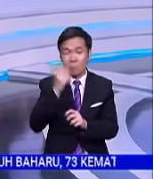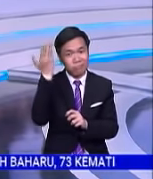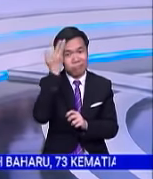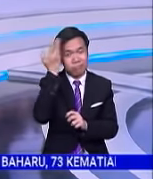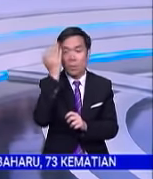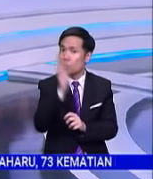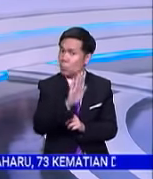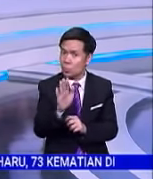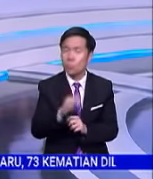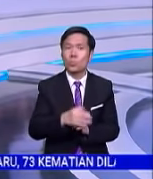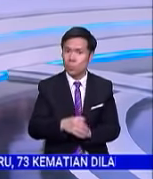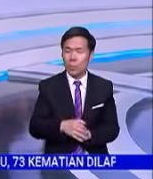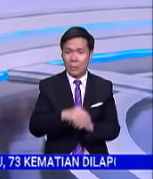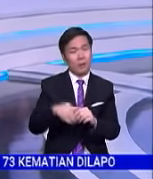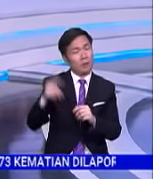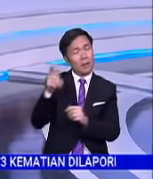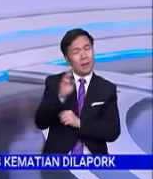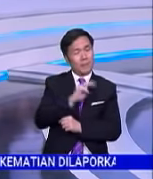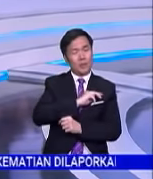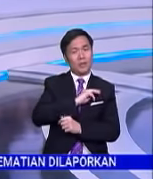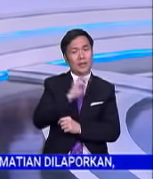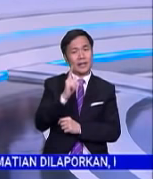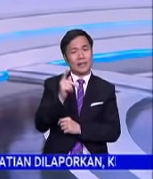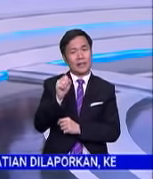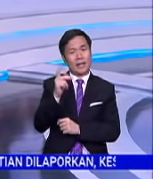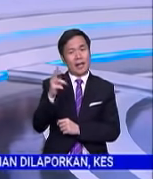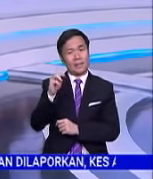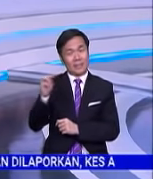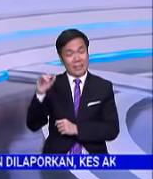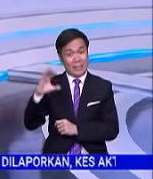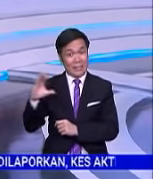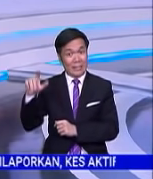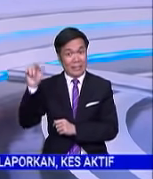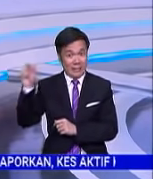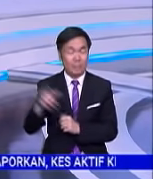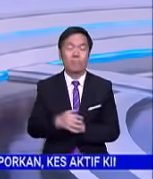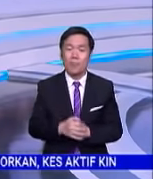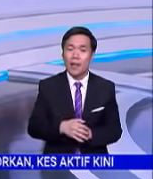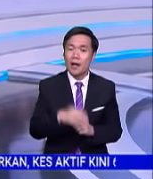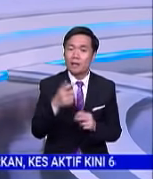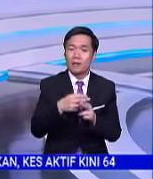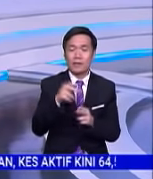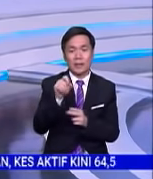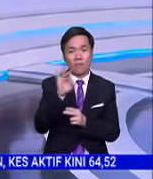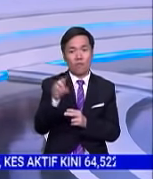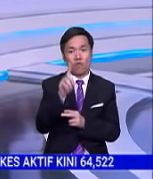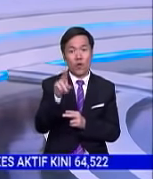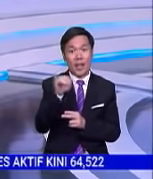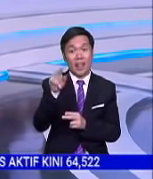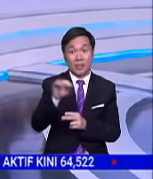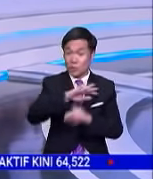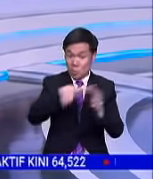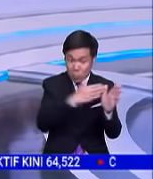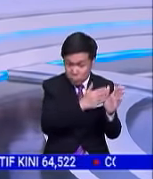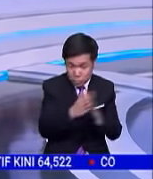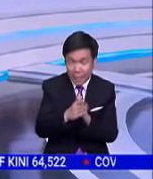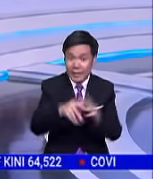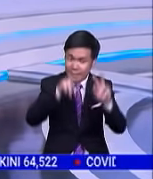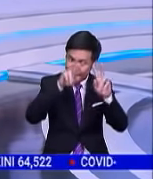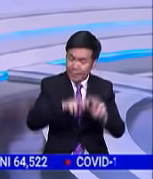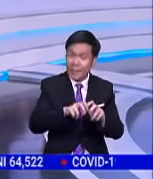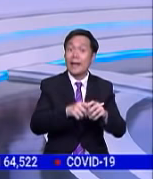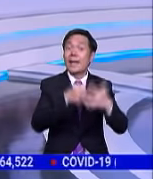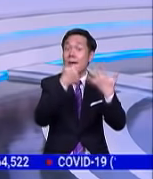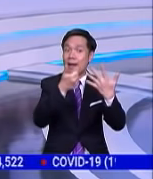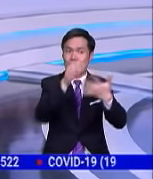tiba-tiba. Menurut Menteri Komunikasi dan Multimedia Datuk Saifuddin Abdullah, pelan pemulihan itu juga dibuat mengikut kerangka 6R